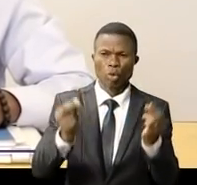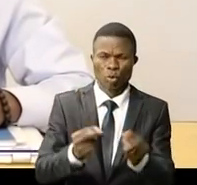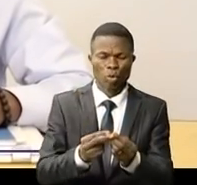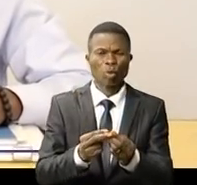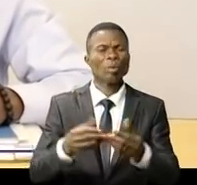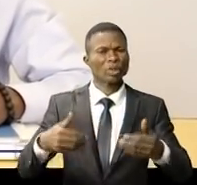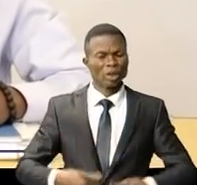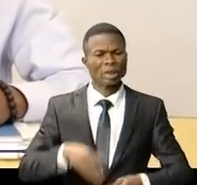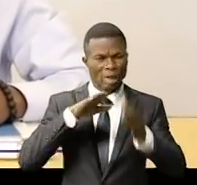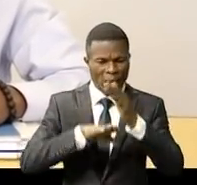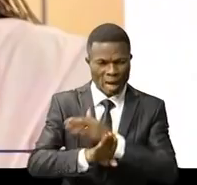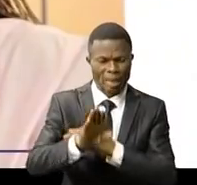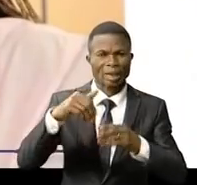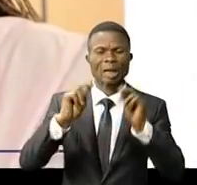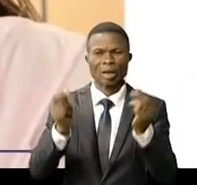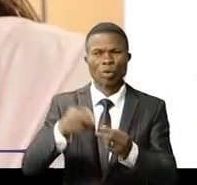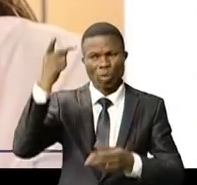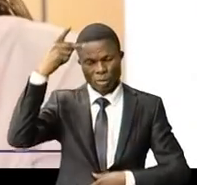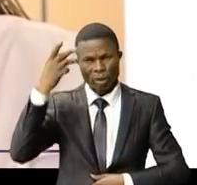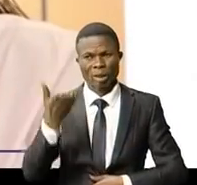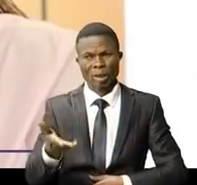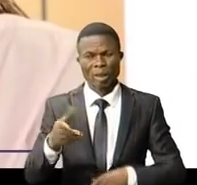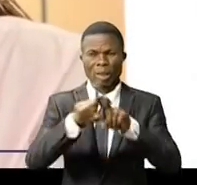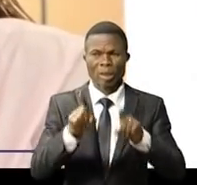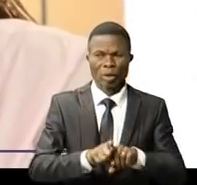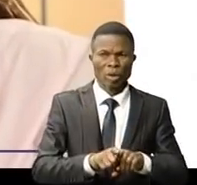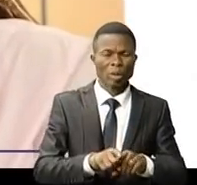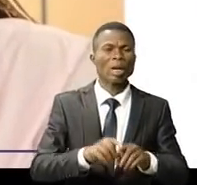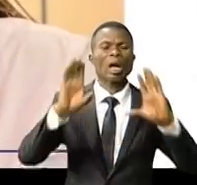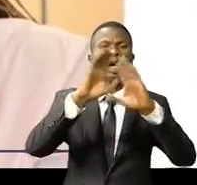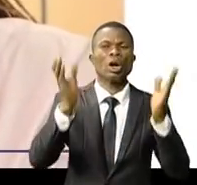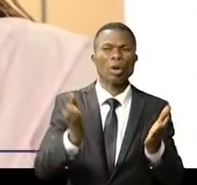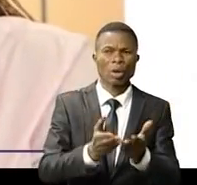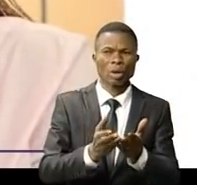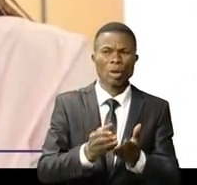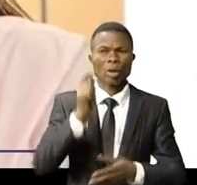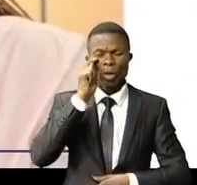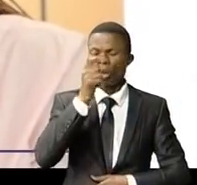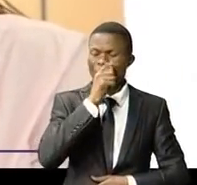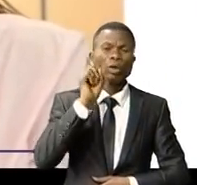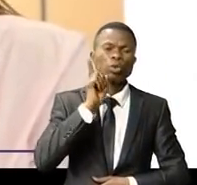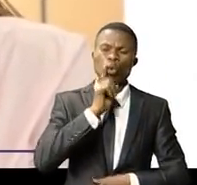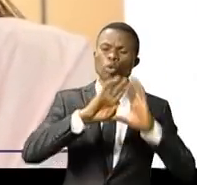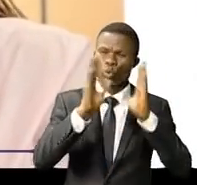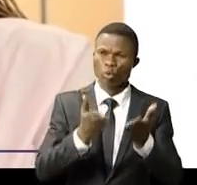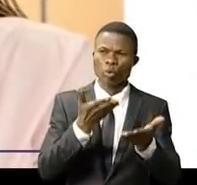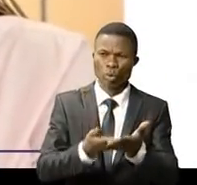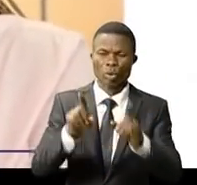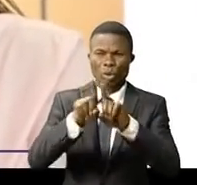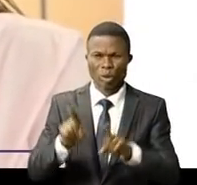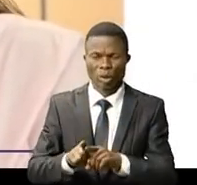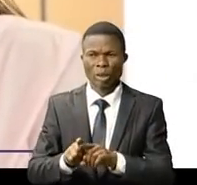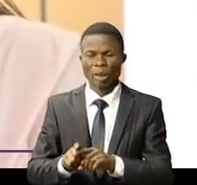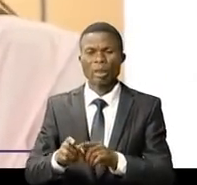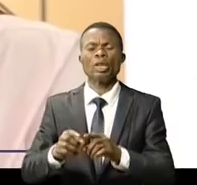de jeunesse. Nous avons eu les personnes à mobilité réduite, nous avons eu la communauté aveugle, sourde, muette et malentendante, nous avons eu